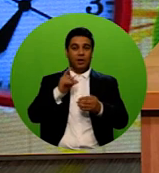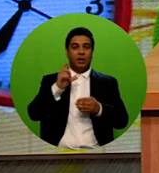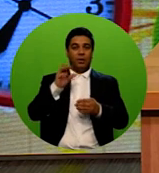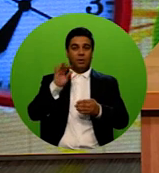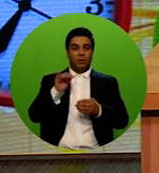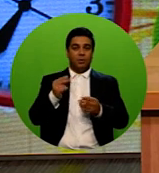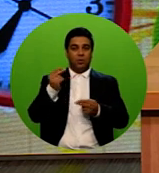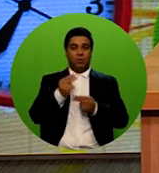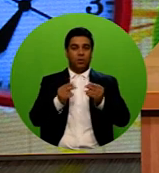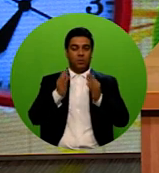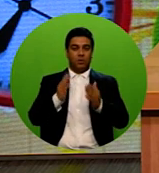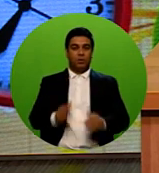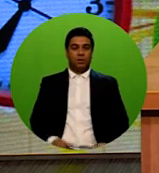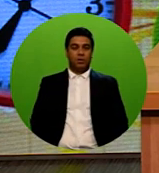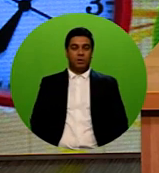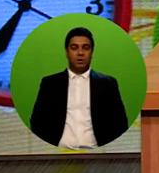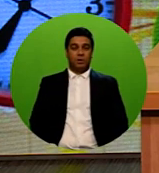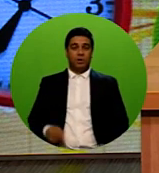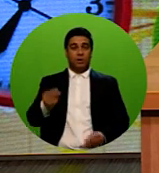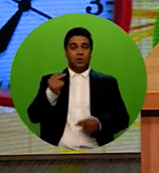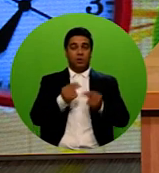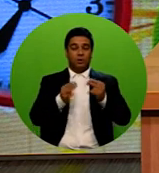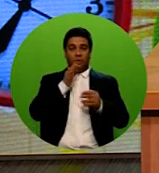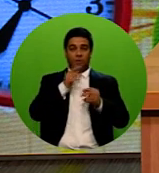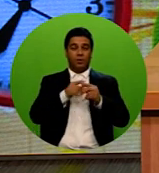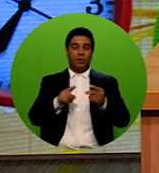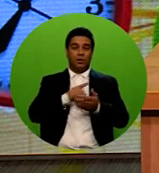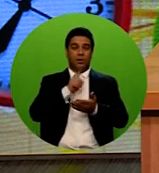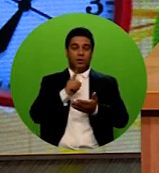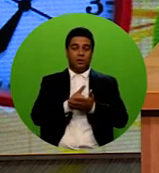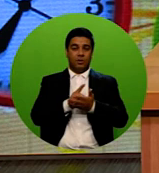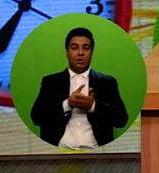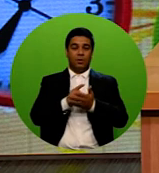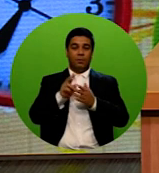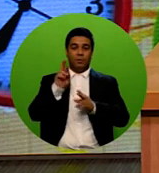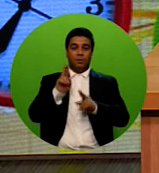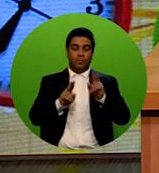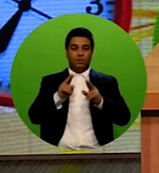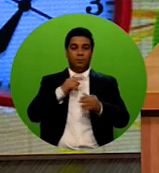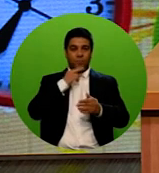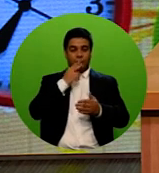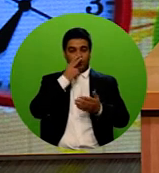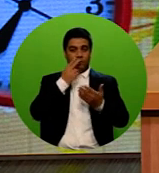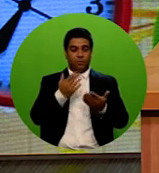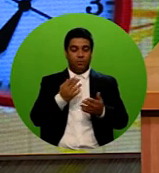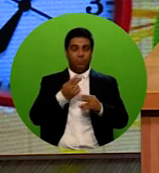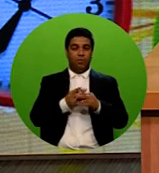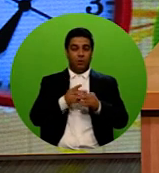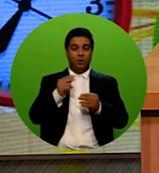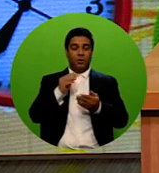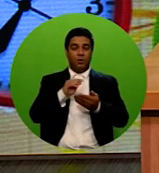ekanligini yozib qo'yamiz. Demak, yozayotganda albatta qoidalarga rioya qilib yozsangiz,